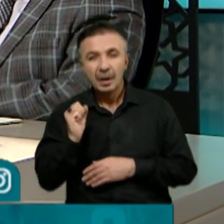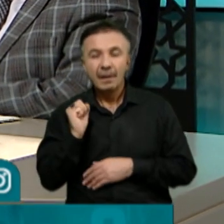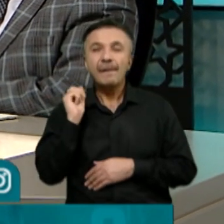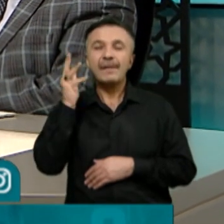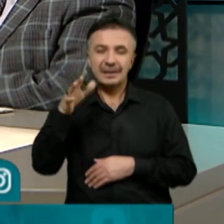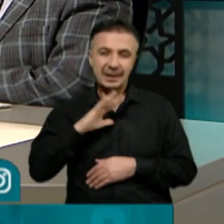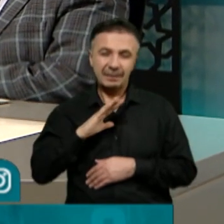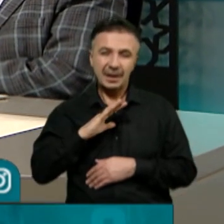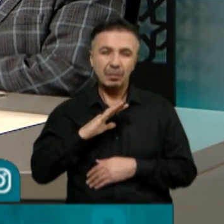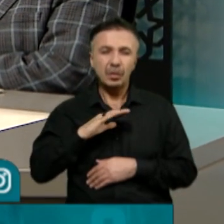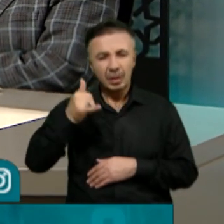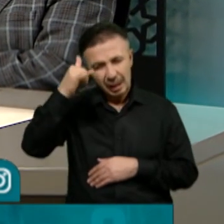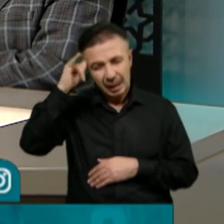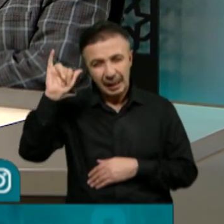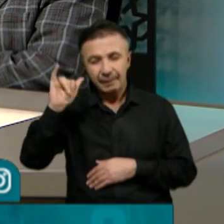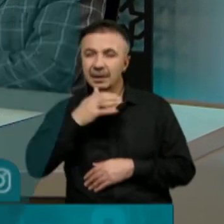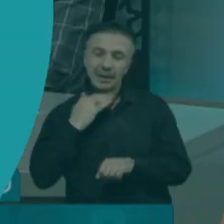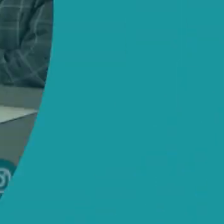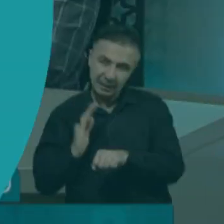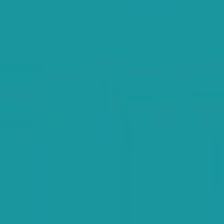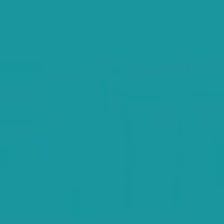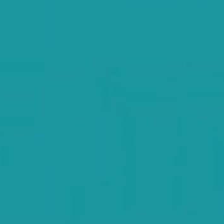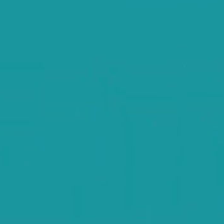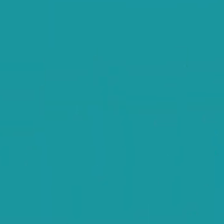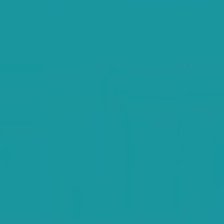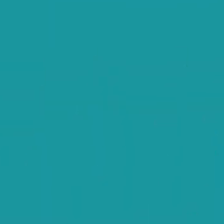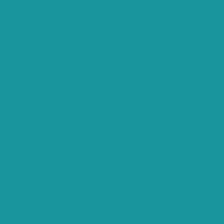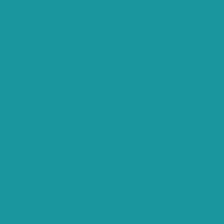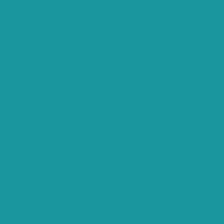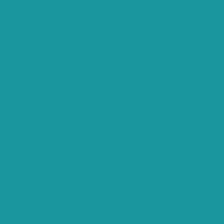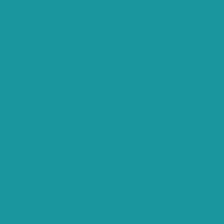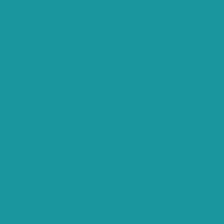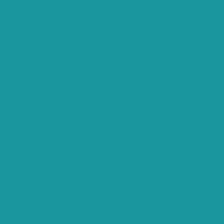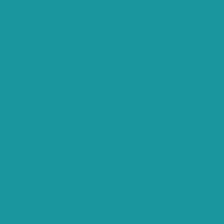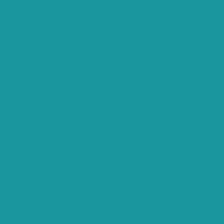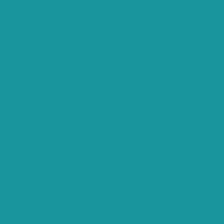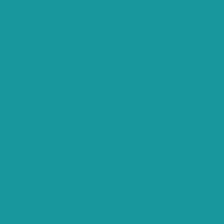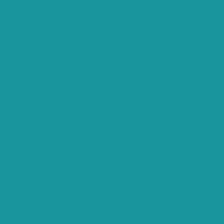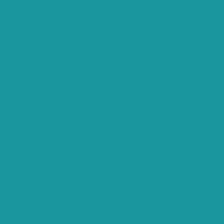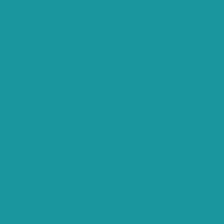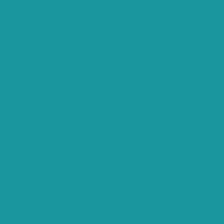ilgili tosunu kesebilir bir sakıncası yoktur Eyvallah Allah kabul etsin